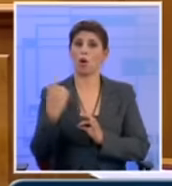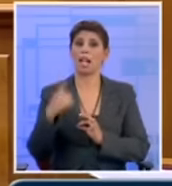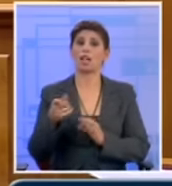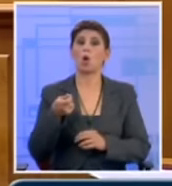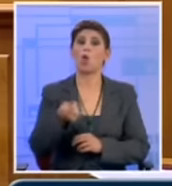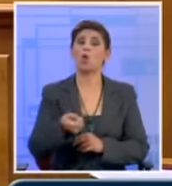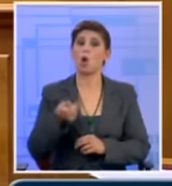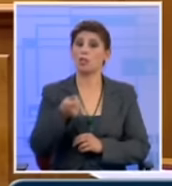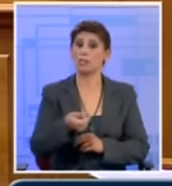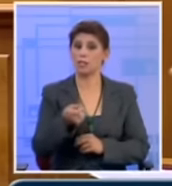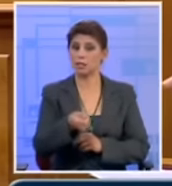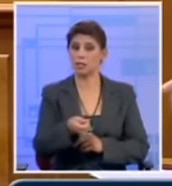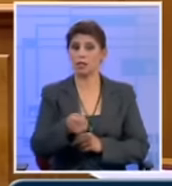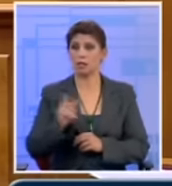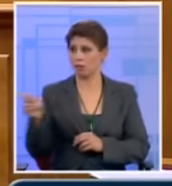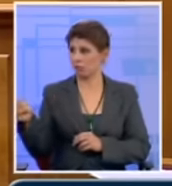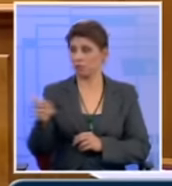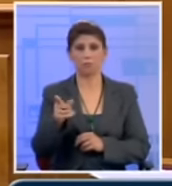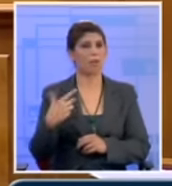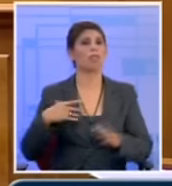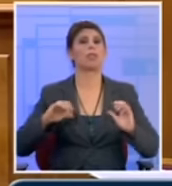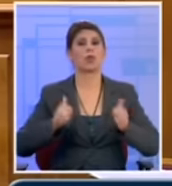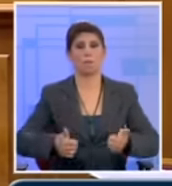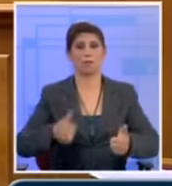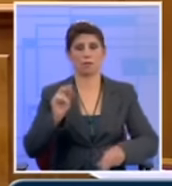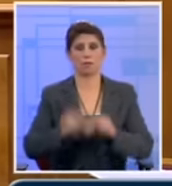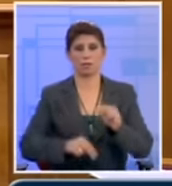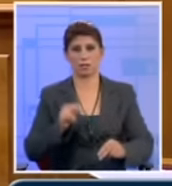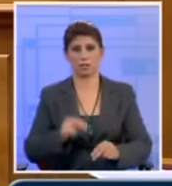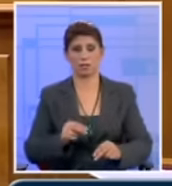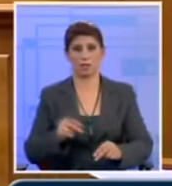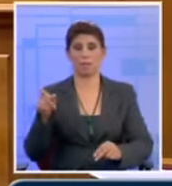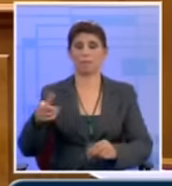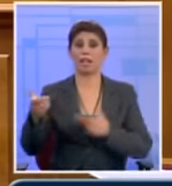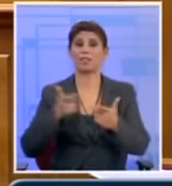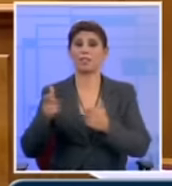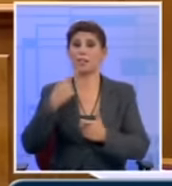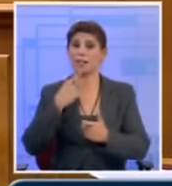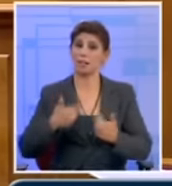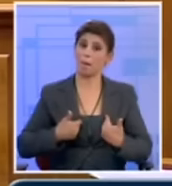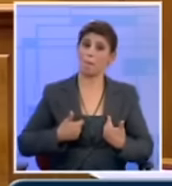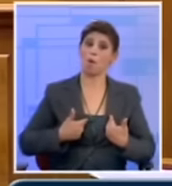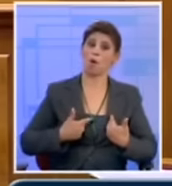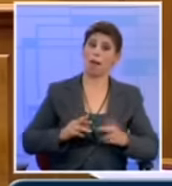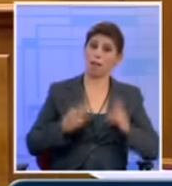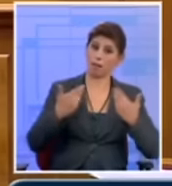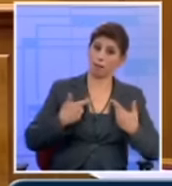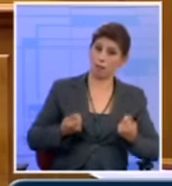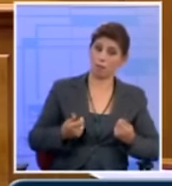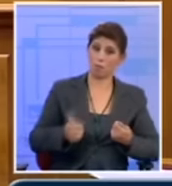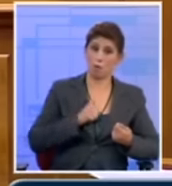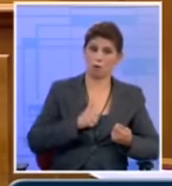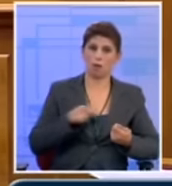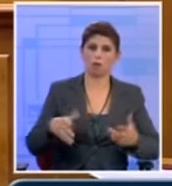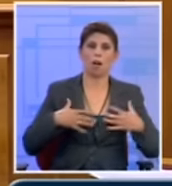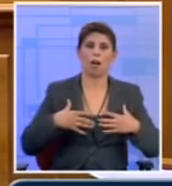δόσεων που δεν τολμήσατε να ψηφίσετε και που οι πιστωτές έλεγαν ότι είναι μονομερής ενέργεια. Μέτρο που